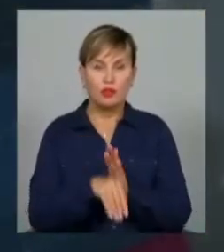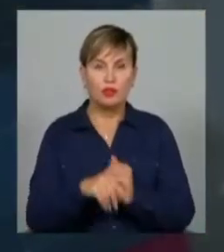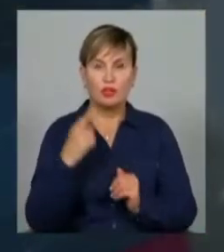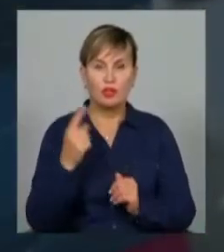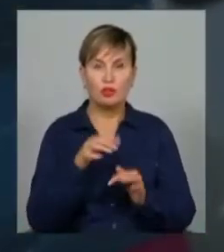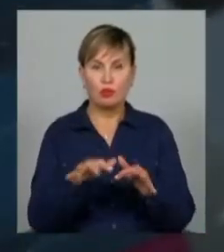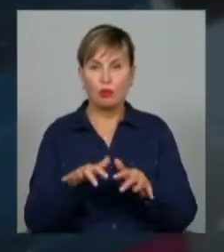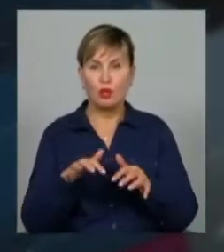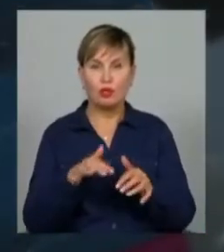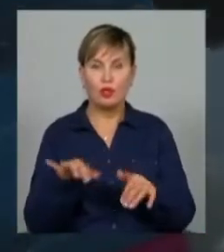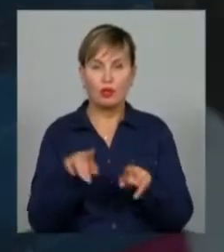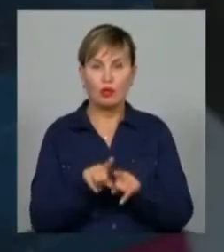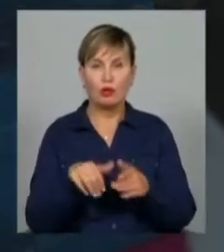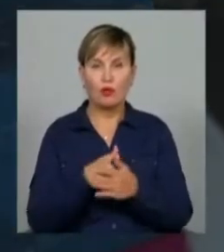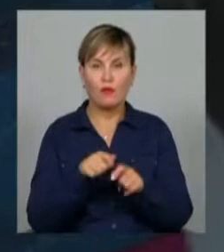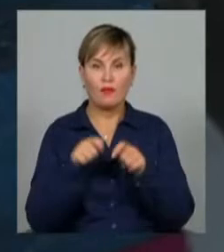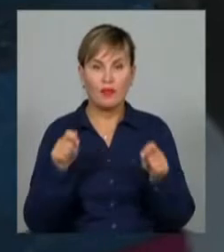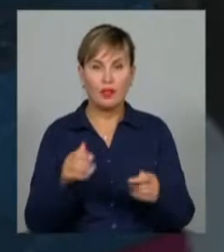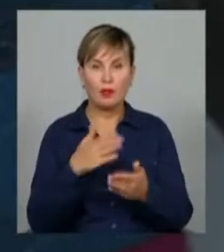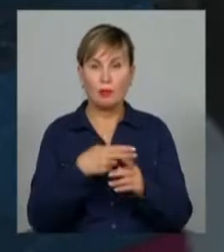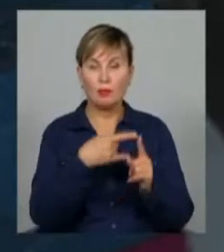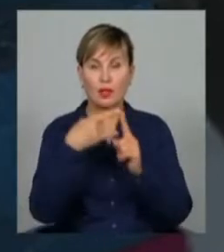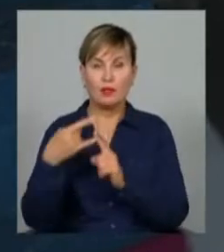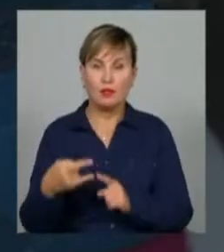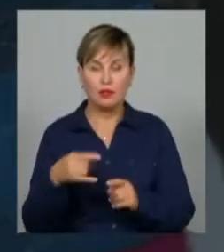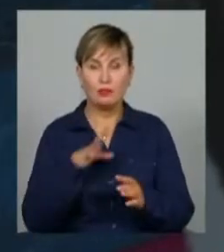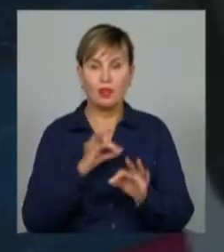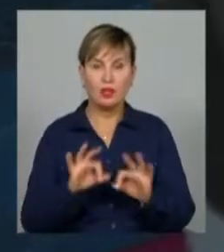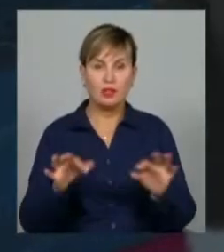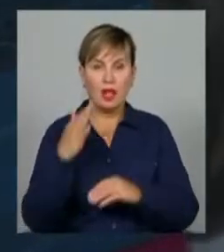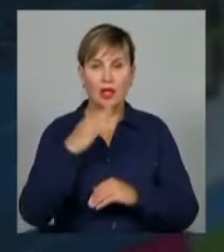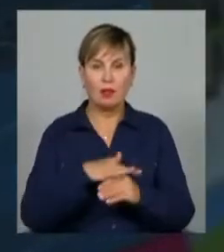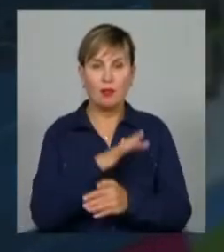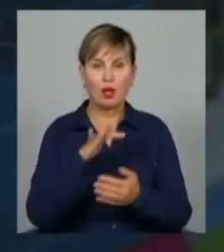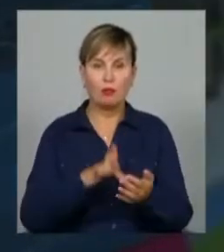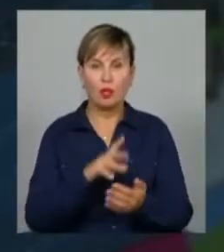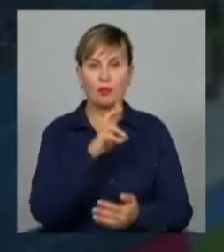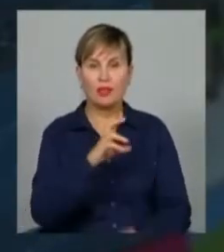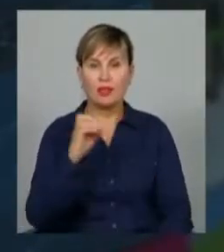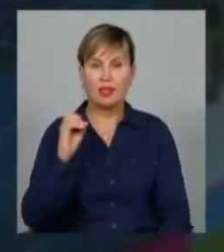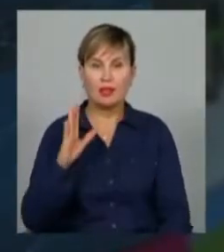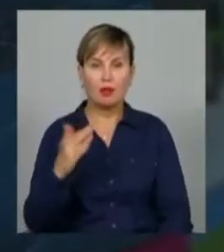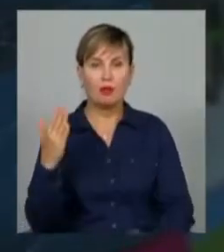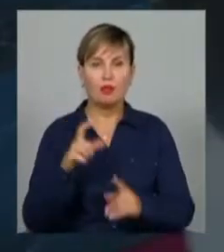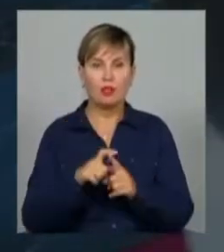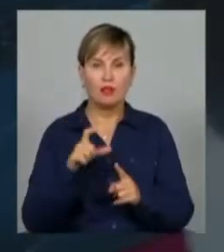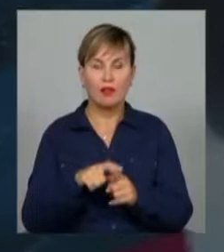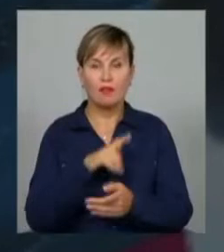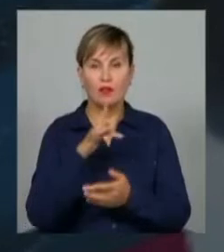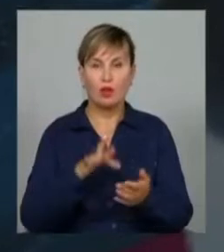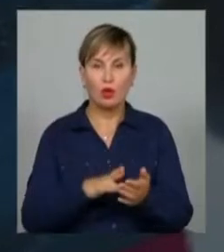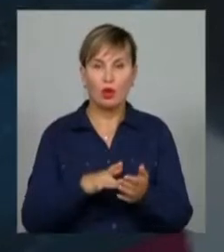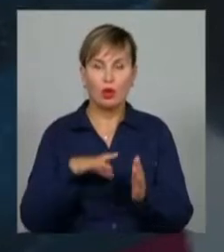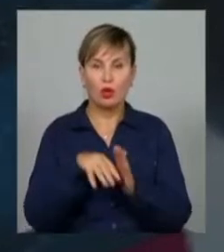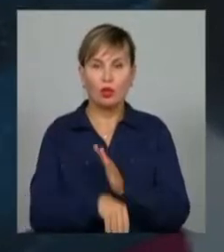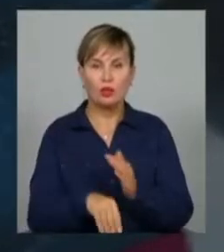единую базу данных. О таком нововведении в прямом эфире нашего телеканала рассказал аким мегаполиса Бакыджан Сагентаев. По его словам, в городе внедрят